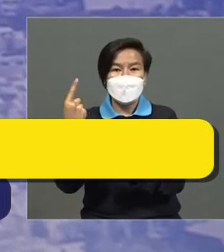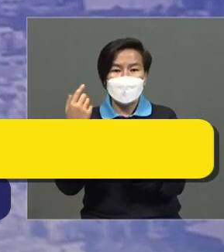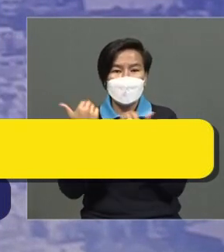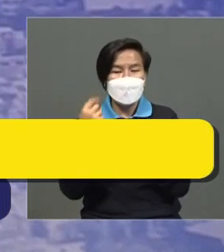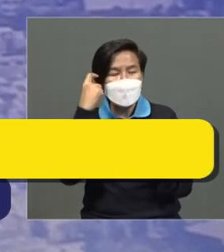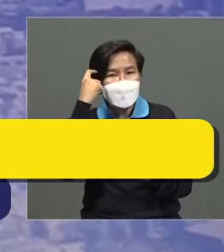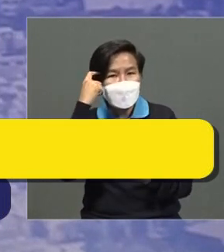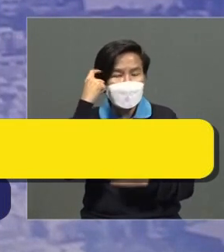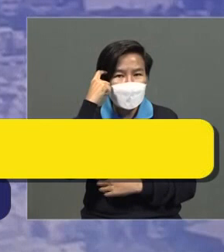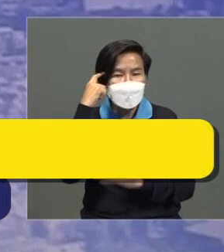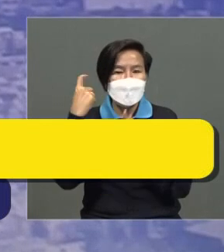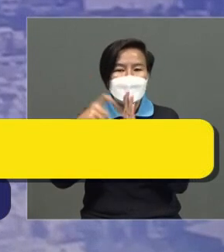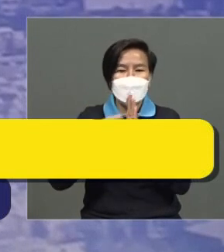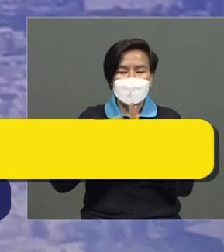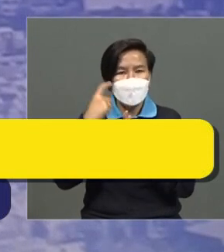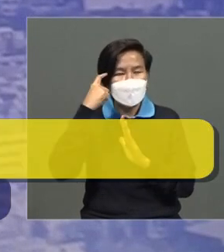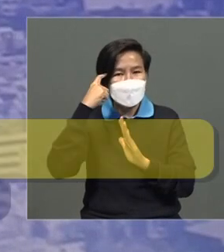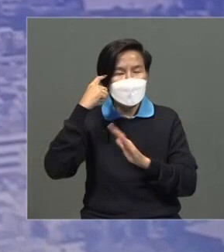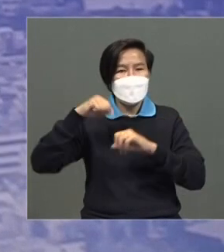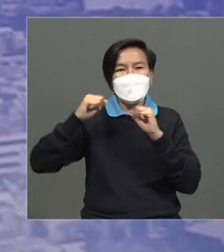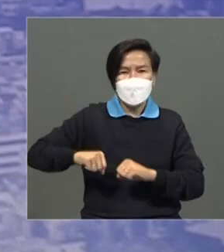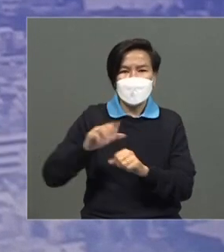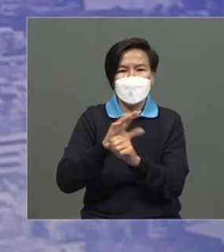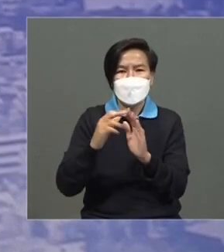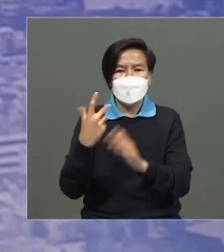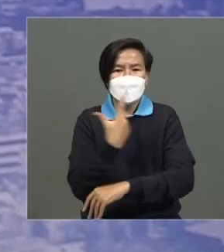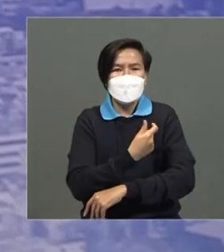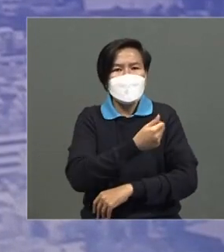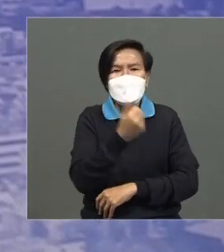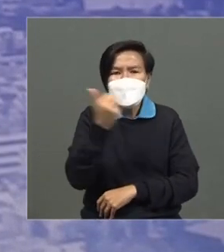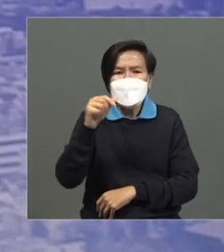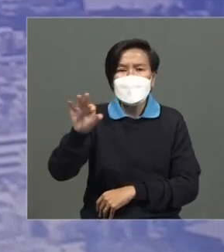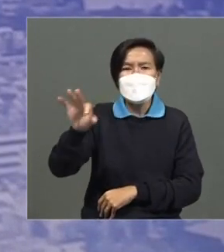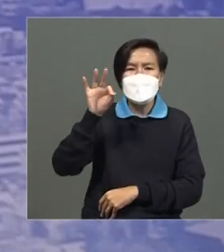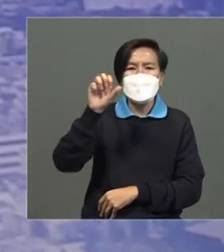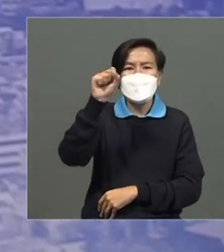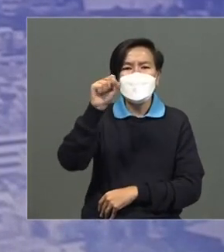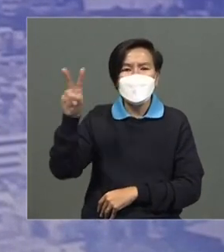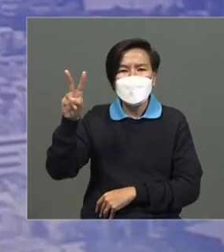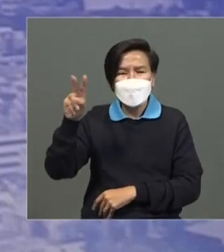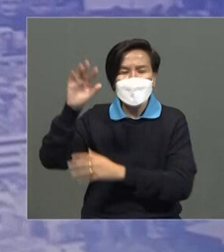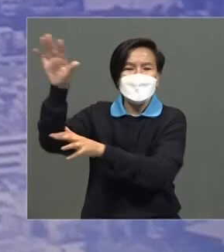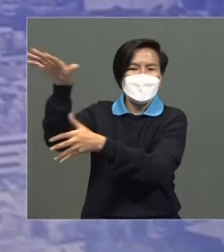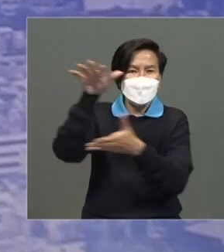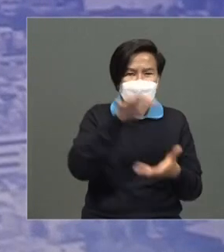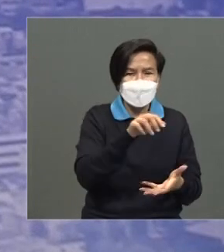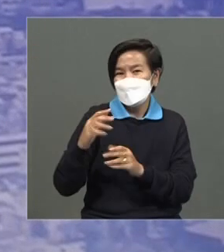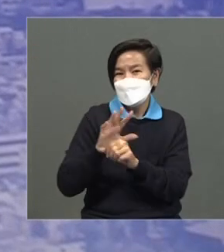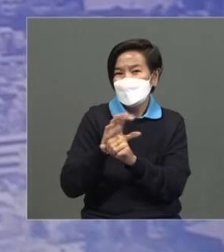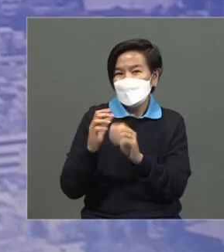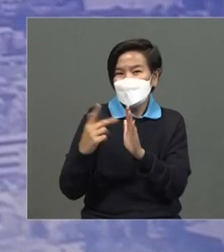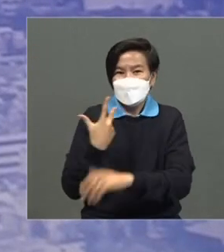ความสมเหตุสมผลในการที่จะจำเป็นต้องจัดหาวัคซีนอื่นก็คือซินะแวะเข้ามาเสริมในส่วนที่ขาดหายไป